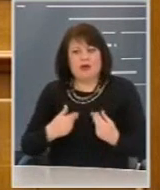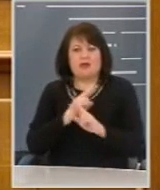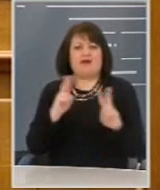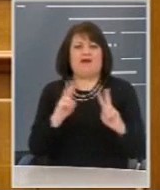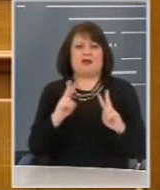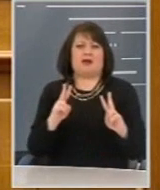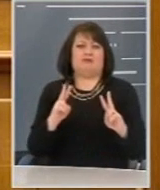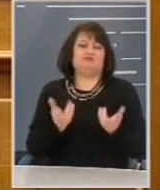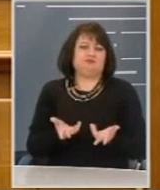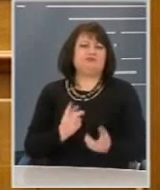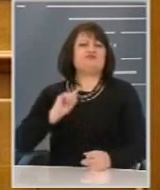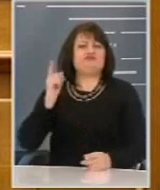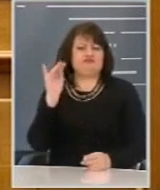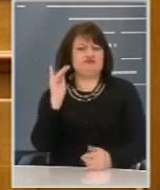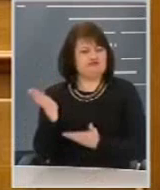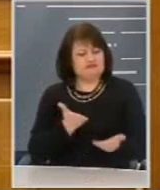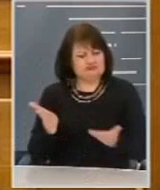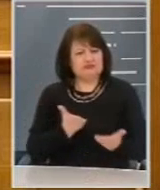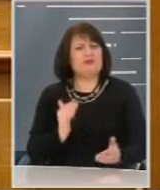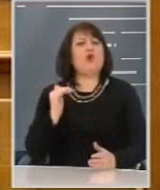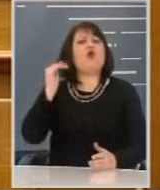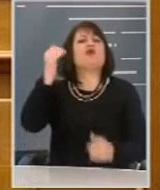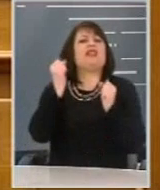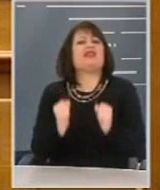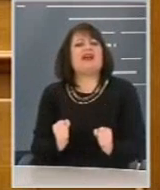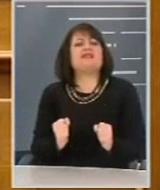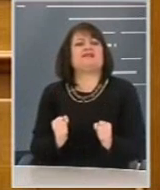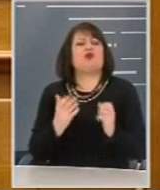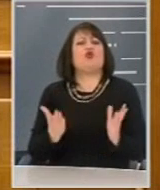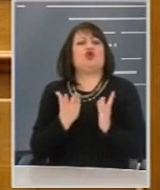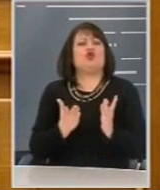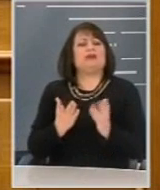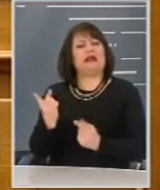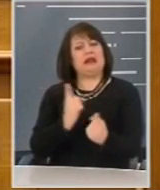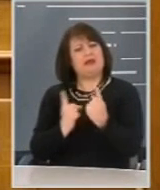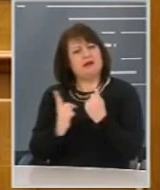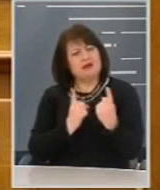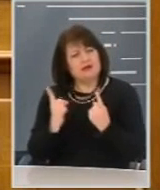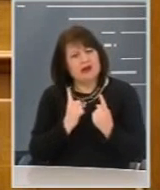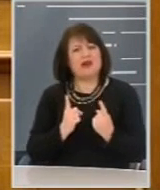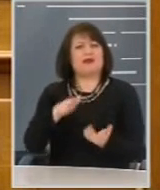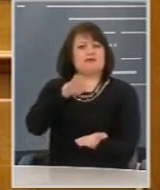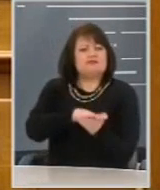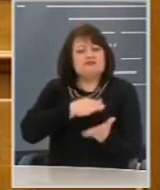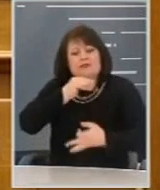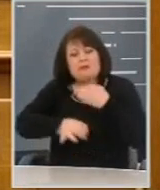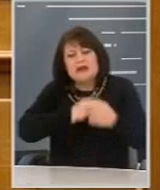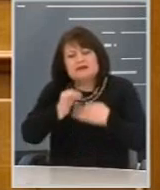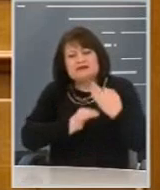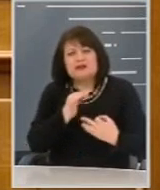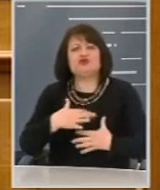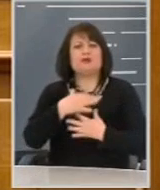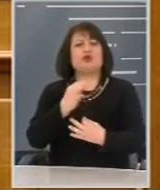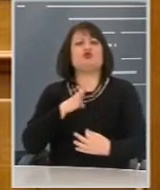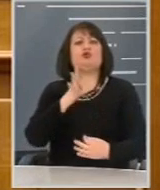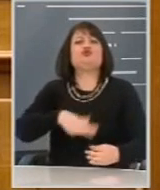διαφάνειας. Ήρθαν όλοι όσο ψηλά και αν βρίσκονταν και μίλησαν στους εκπροσώπους του ελληνικού λαού, στους εκπροσώπους των ελληνικών πολιτών. Και